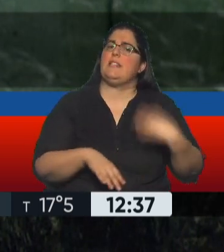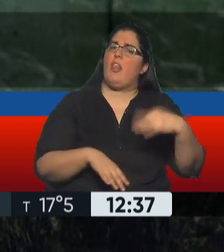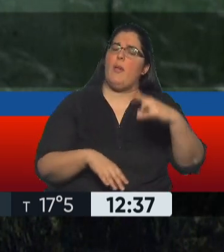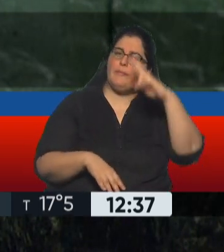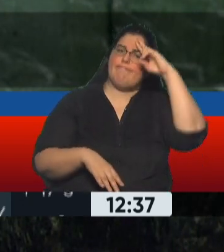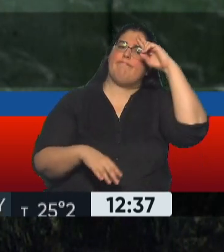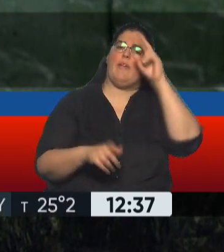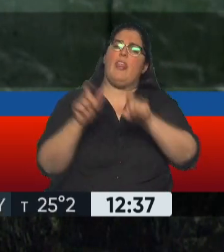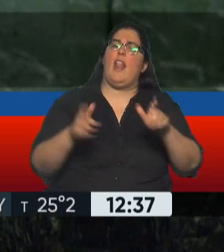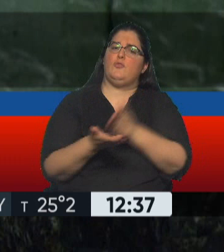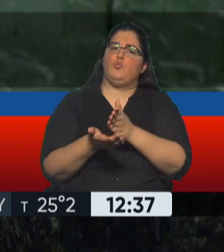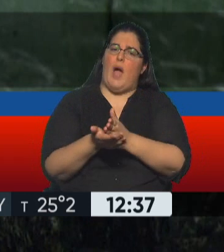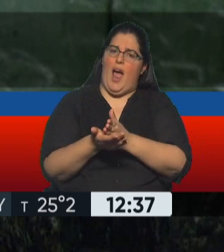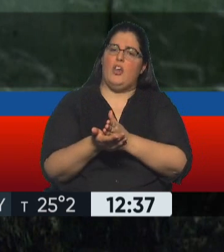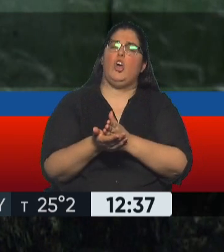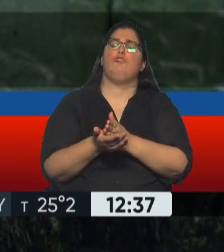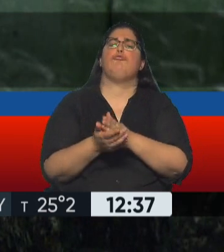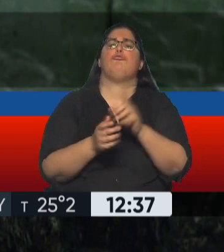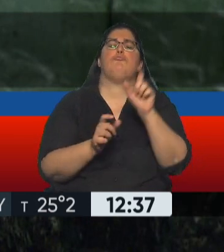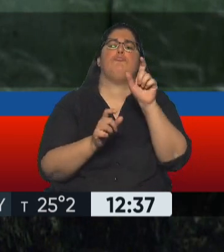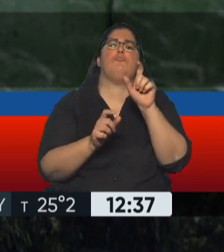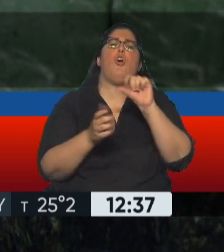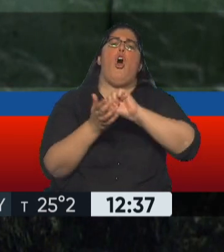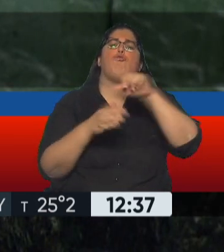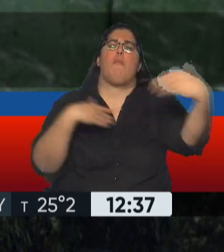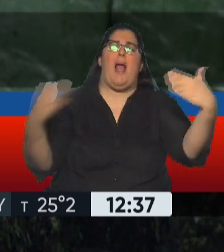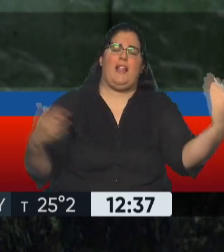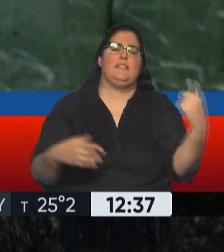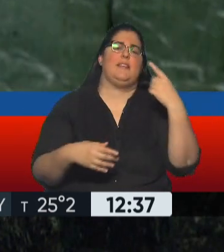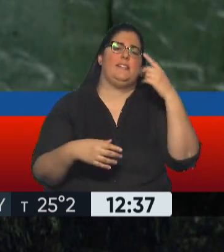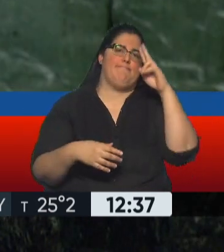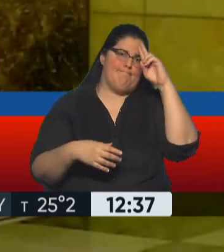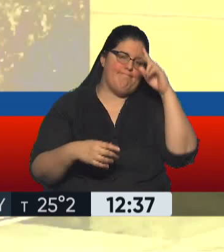Völkerrechte und für die legitimen Interessen seiner Nachbarn.